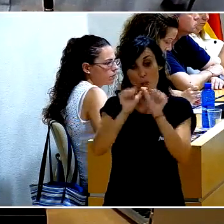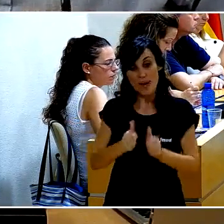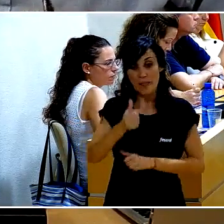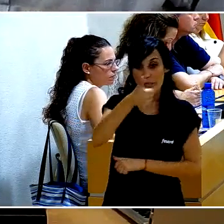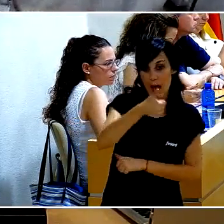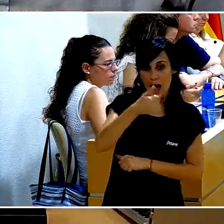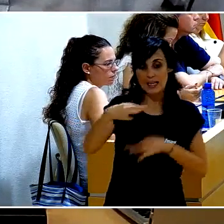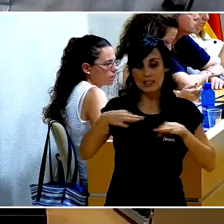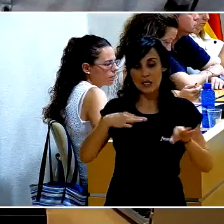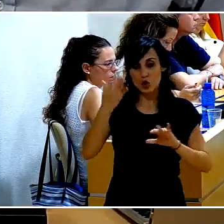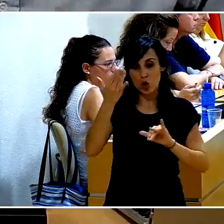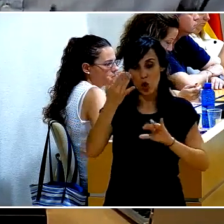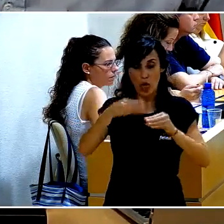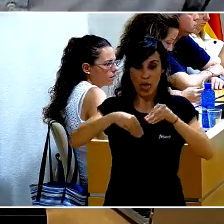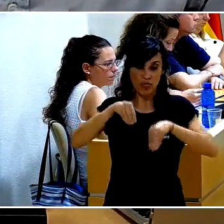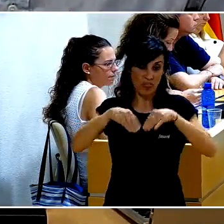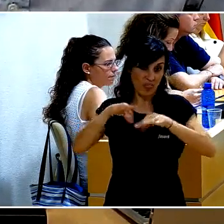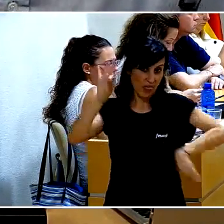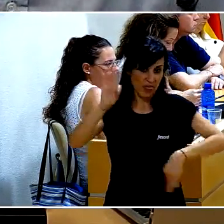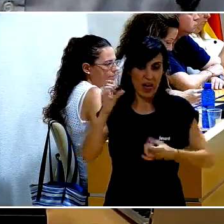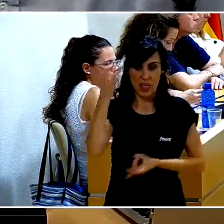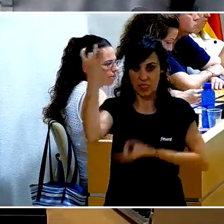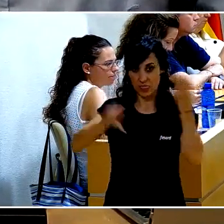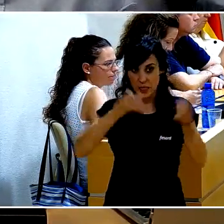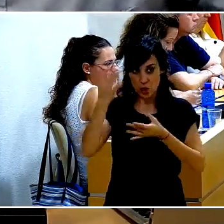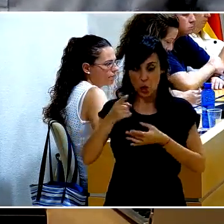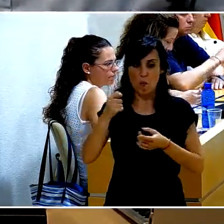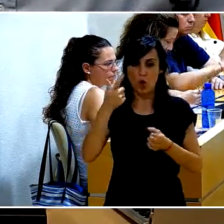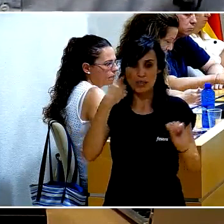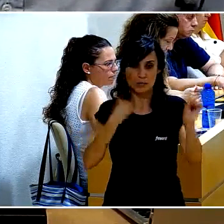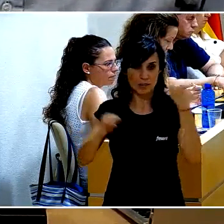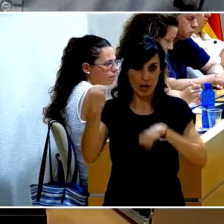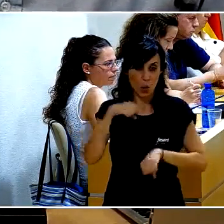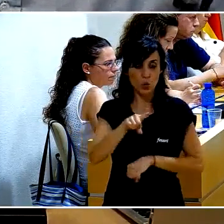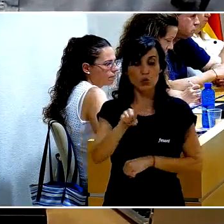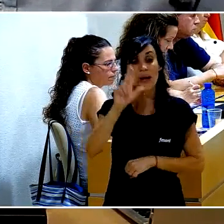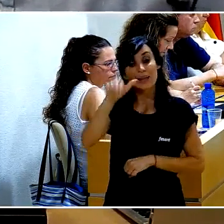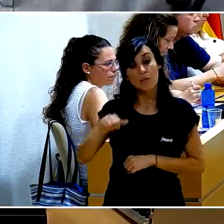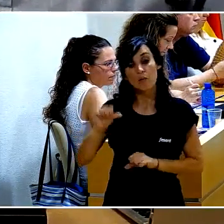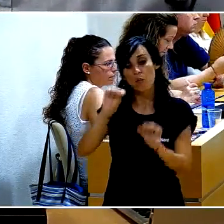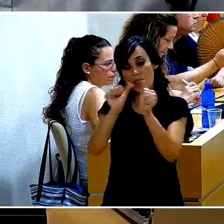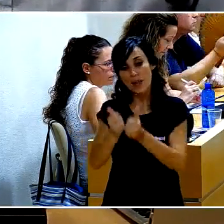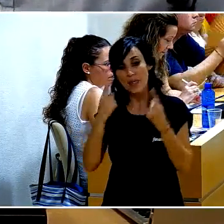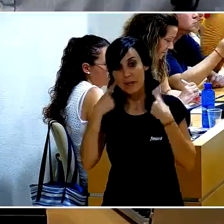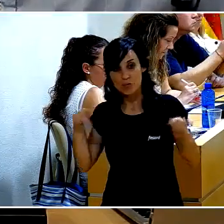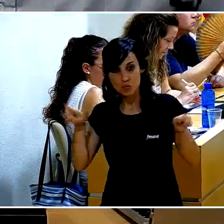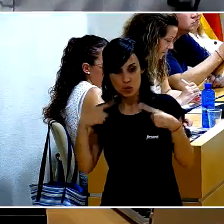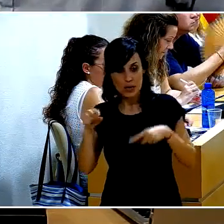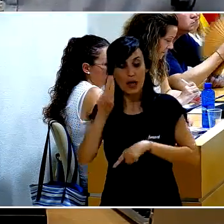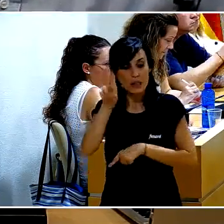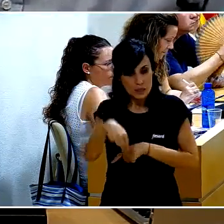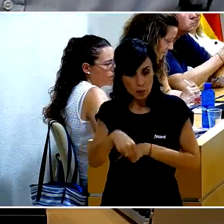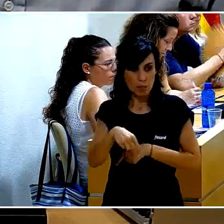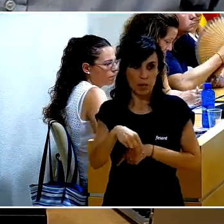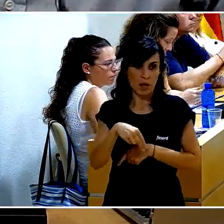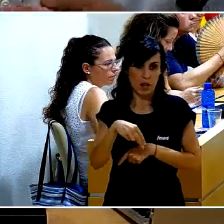de teatre, dansa i circ, que té uns minis d'espectacles, evidentment, i la modalitat de música, que també té